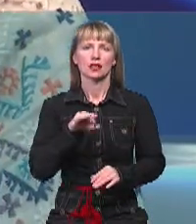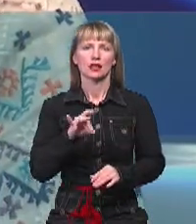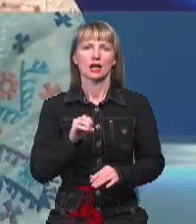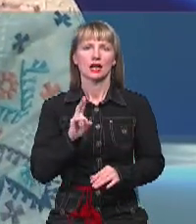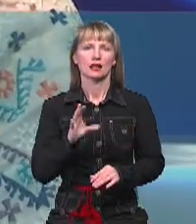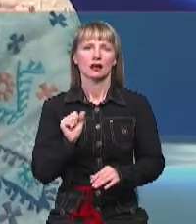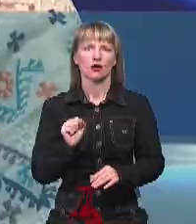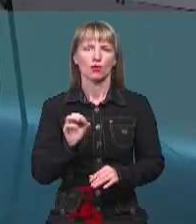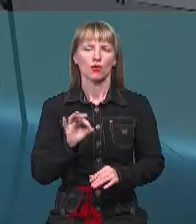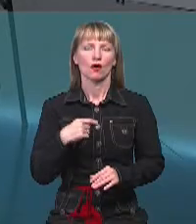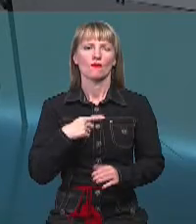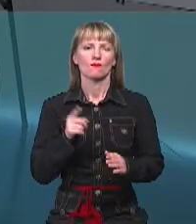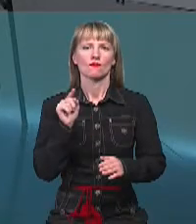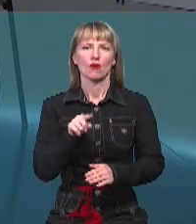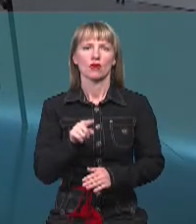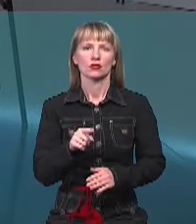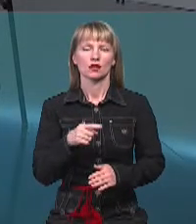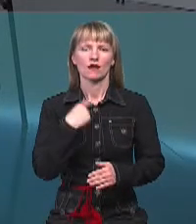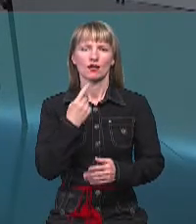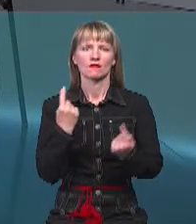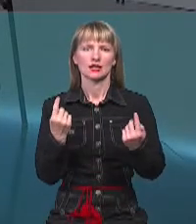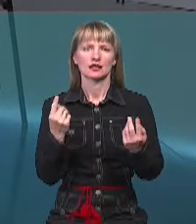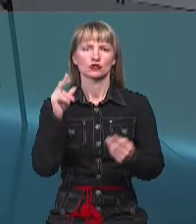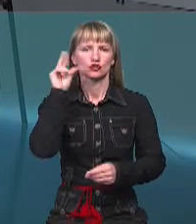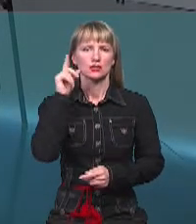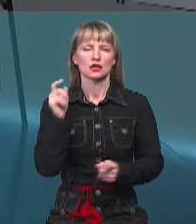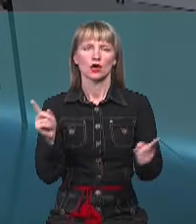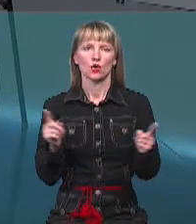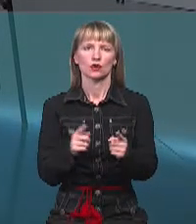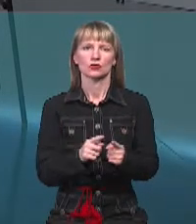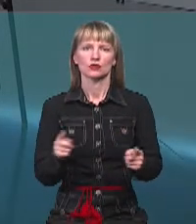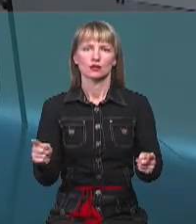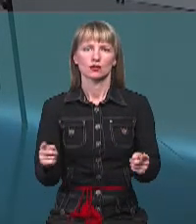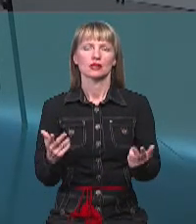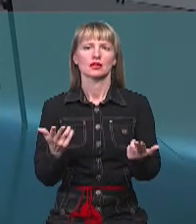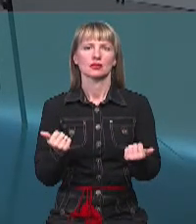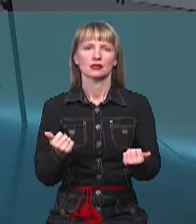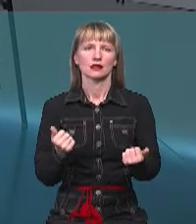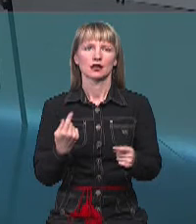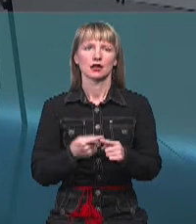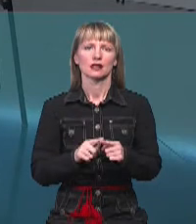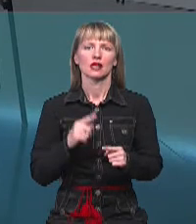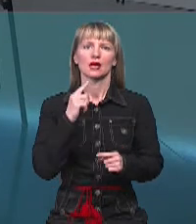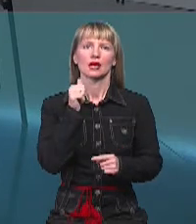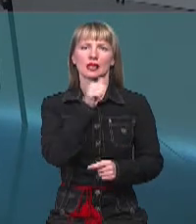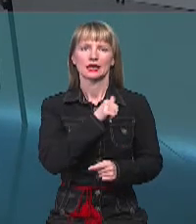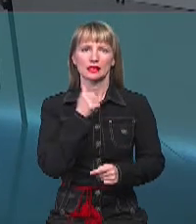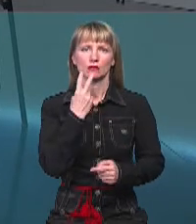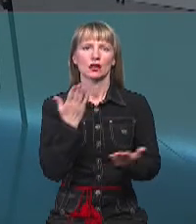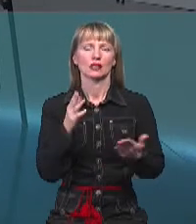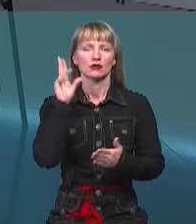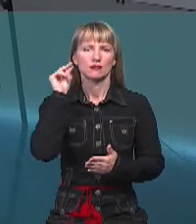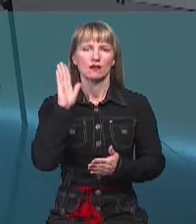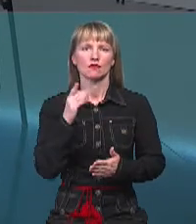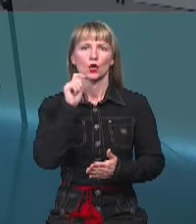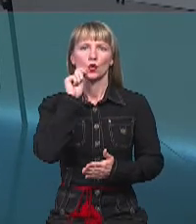вона звалася НСЗУ «Великі цифри за короткі сроки». Дійсно, термін «рік». І зараз подивимося, які цифри